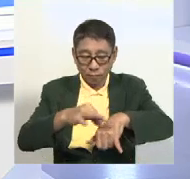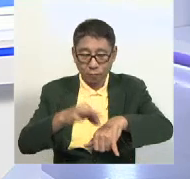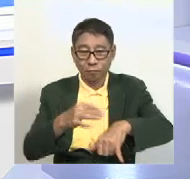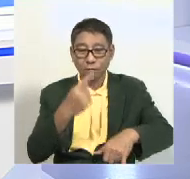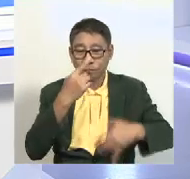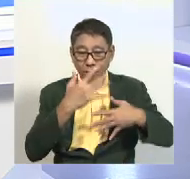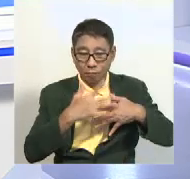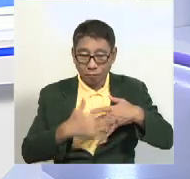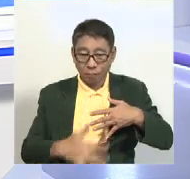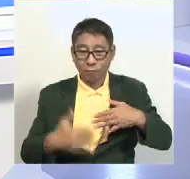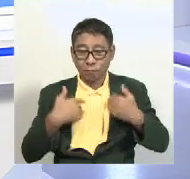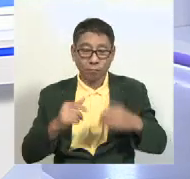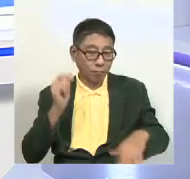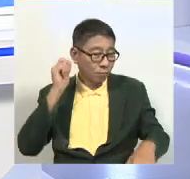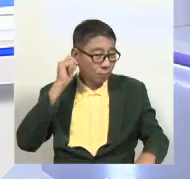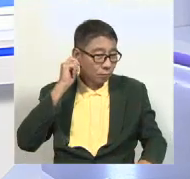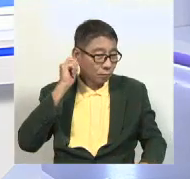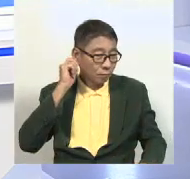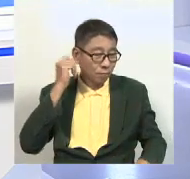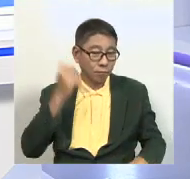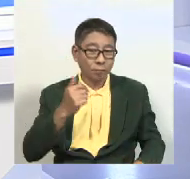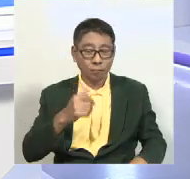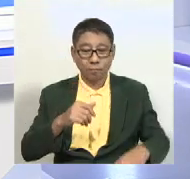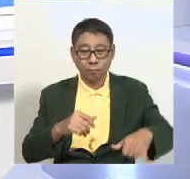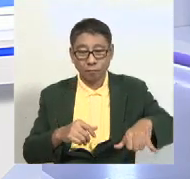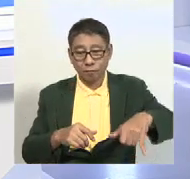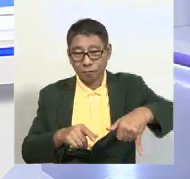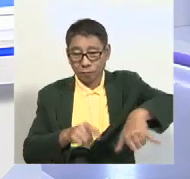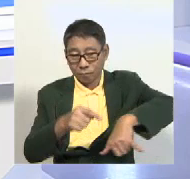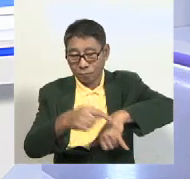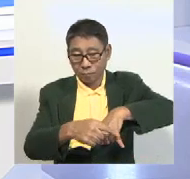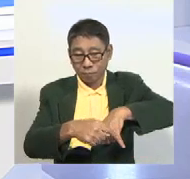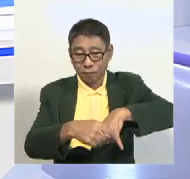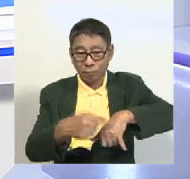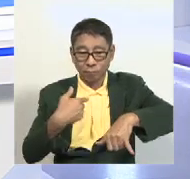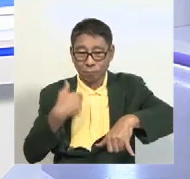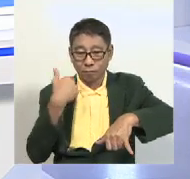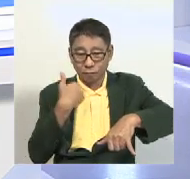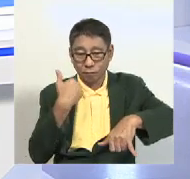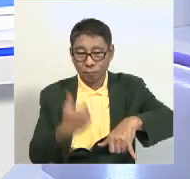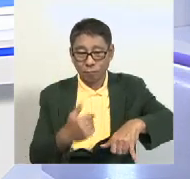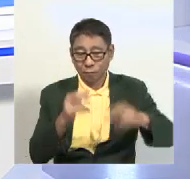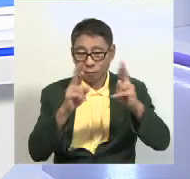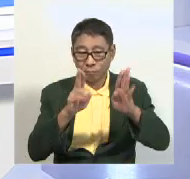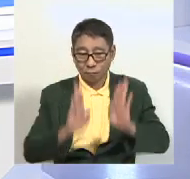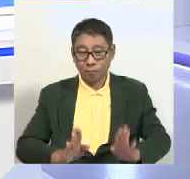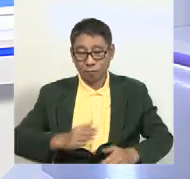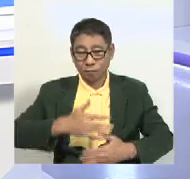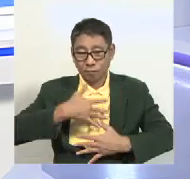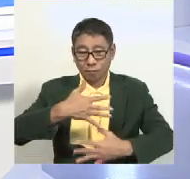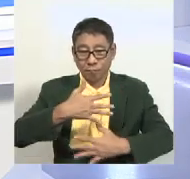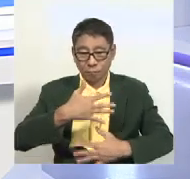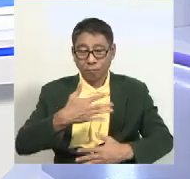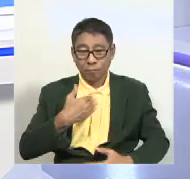ว่ารอยช้ำโดยเฉพาะบริเวณใบหูและที่ขาหลังนะคะหรือว่า ระบบร่างกายอื่นๆระบบทางเดินหายใจท